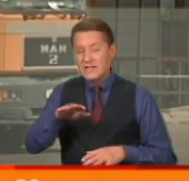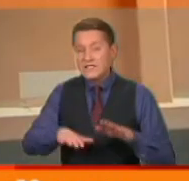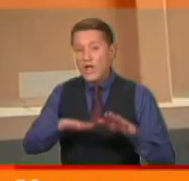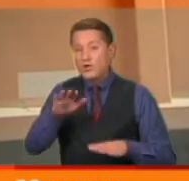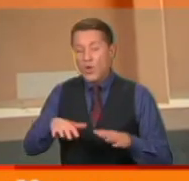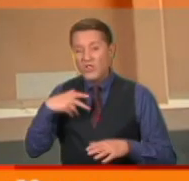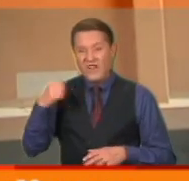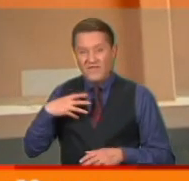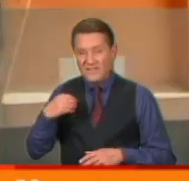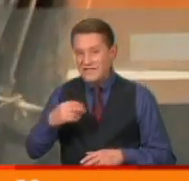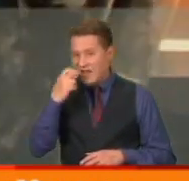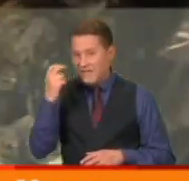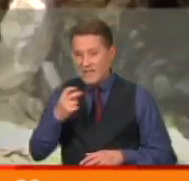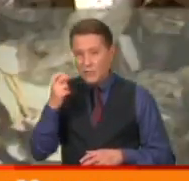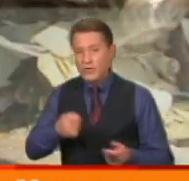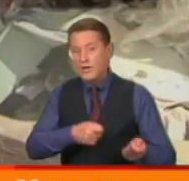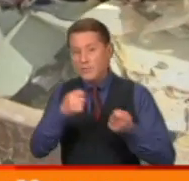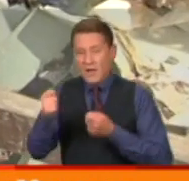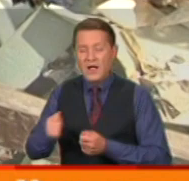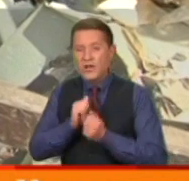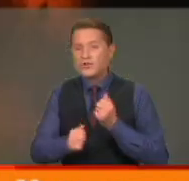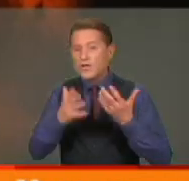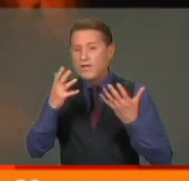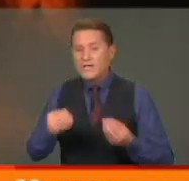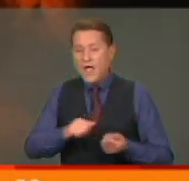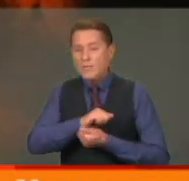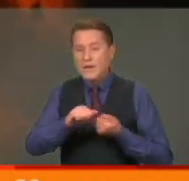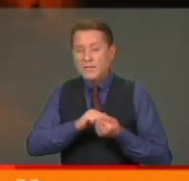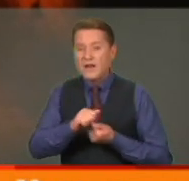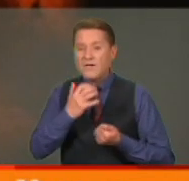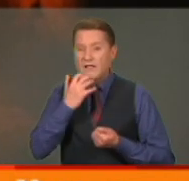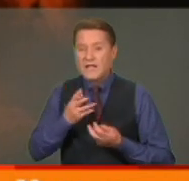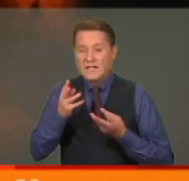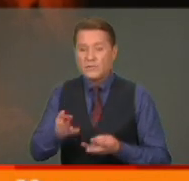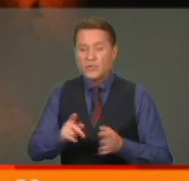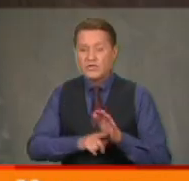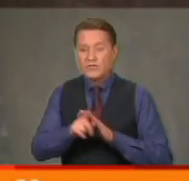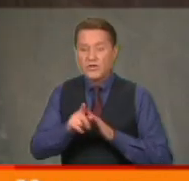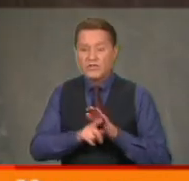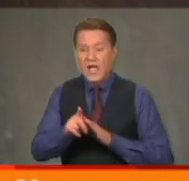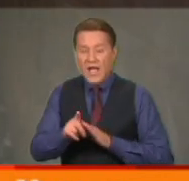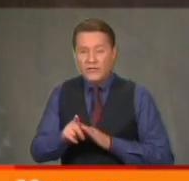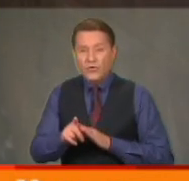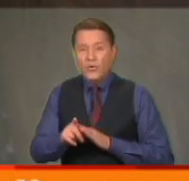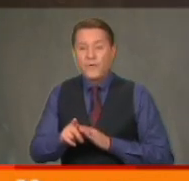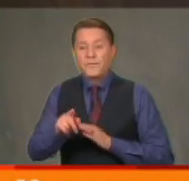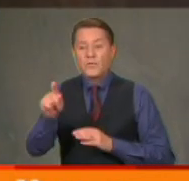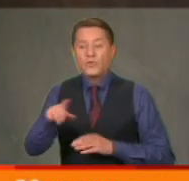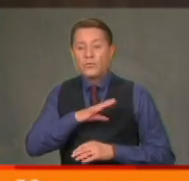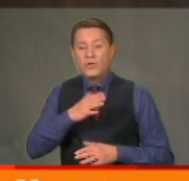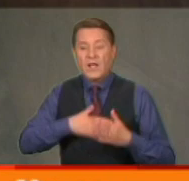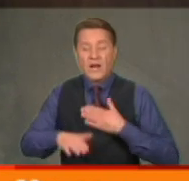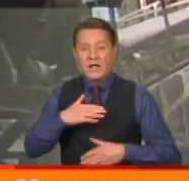непотребу щодня транспортують на завод «Енергію». Тут привезене переробляють на тепло. Спочатку вантажеві міста Лева тут були